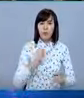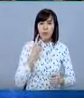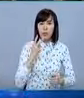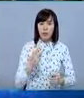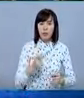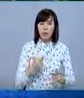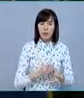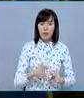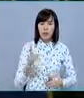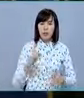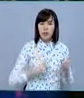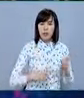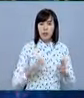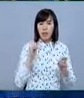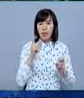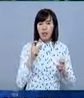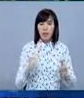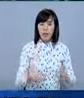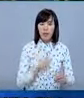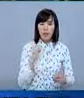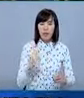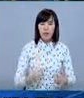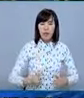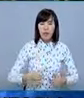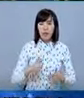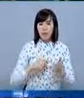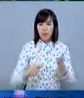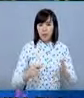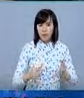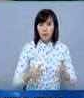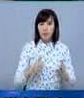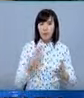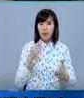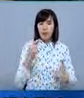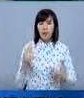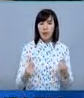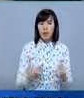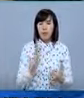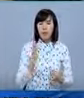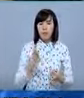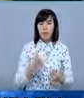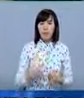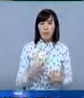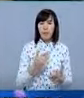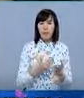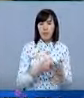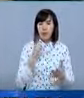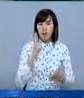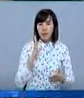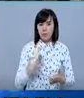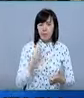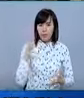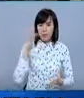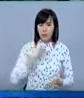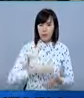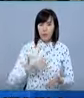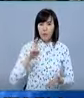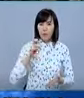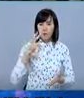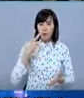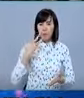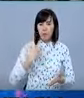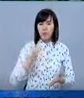өз кәсібінің мамандарына жастарға белгілі бір дағды қалыптастыру. Ресми дерекке сүйенсек, Шымкентте 250